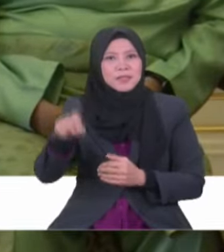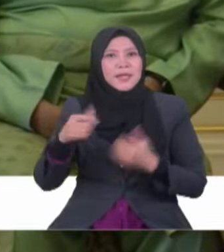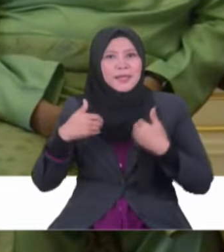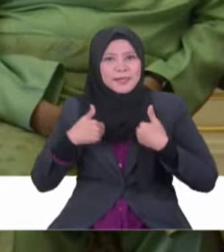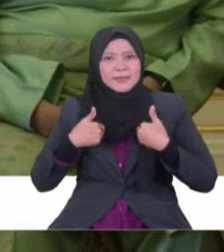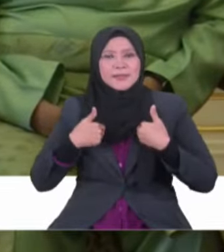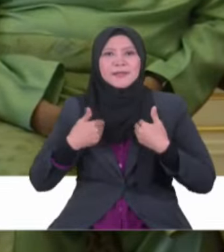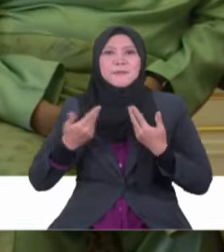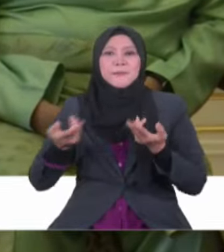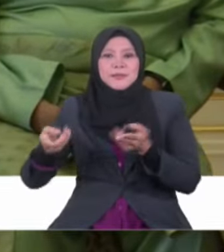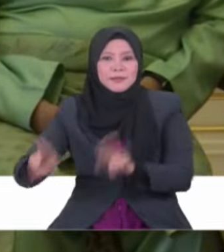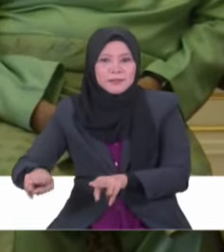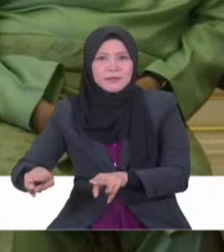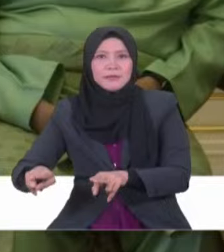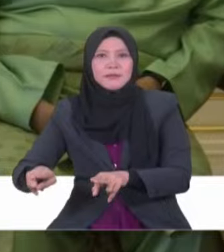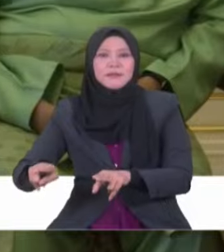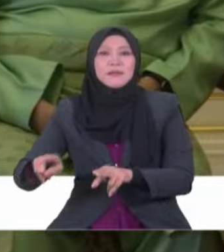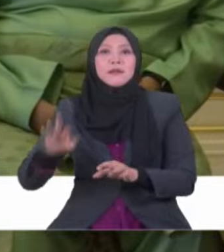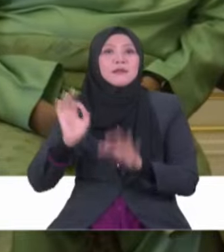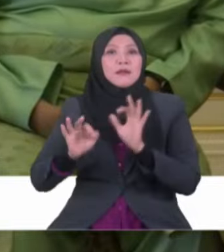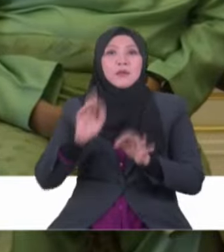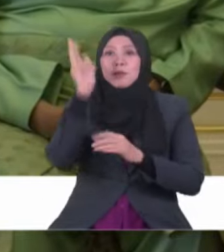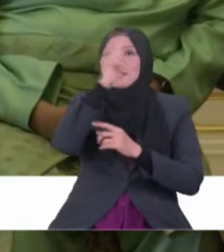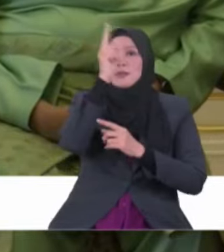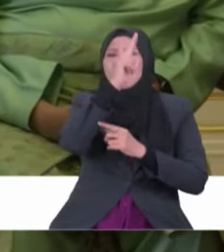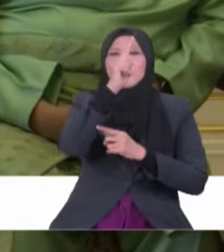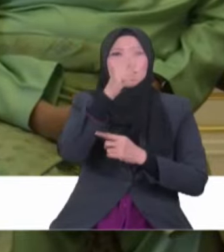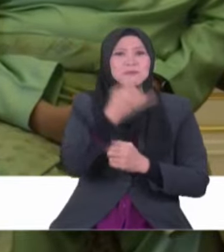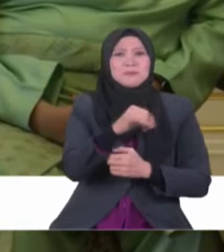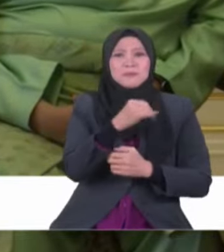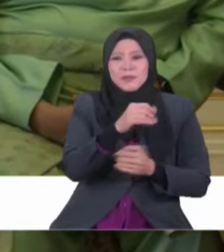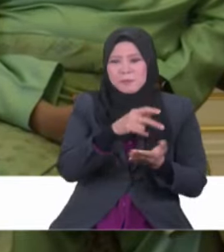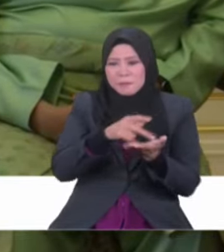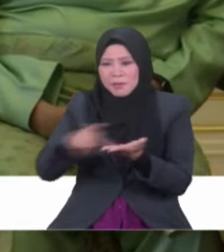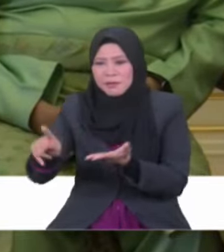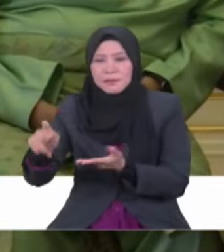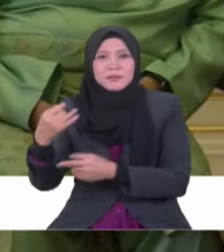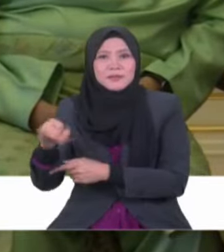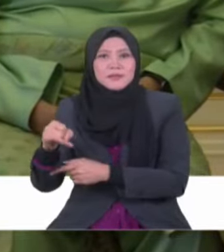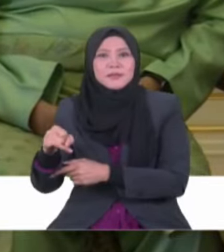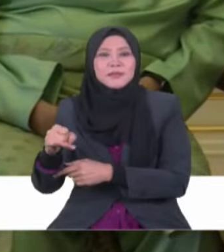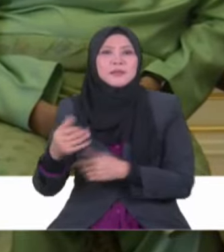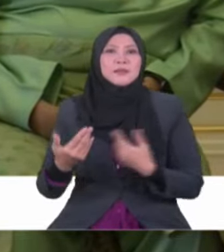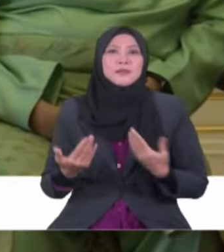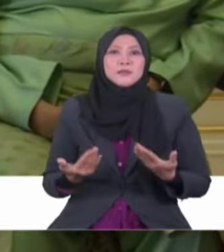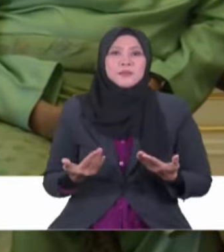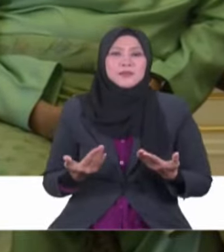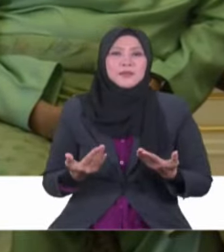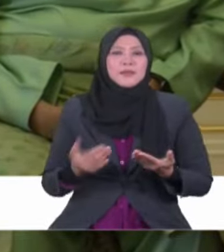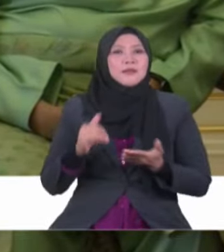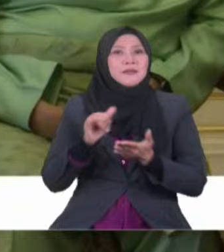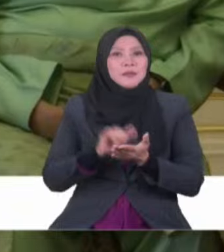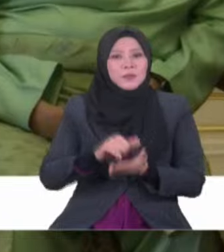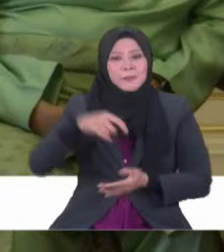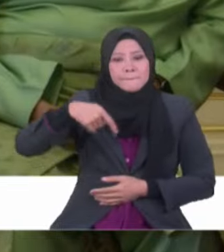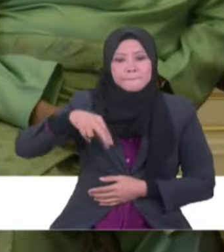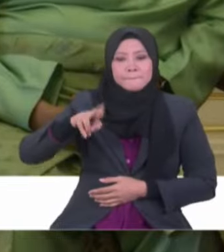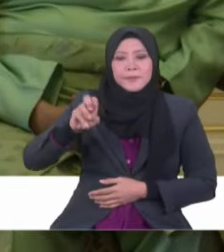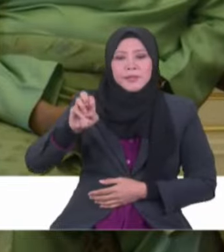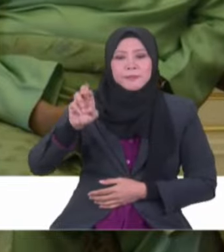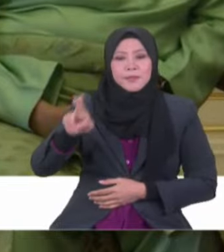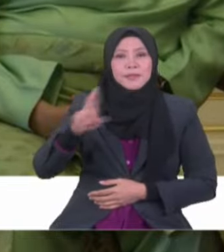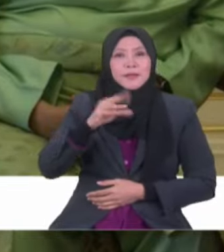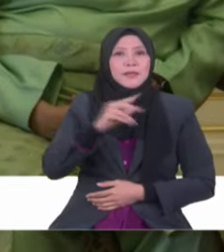formula. Kalau kerajaan tidak ada upaya seperti mana ada sekarang, itu dia apa ni premier dan juga ketua